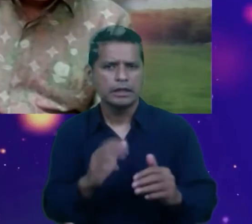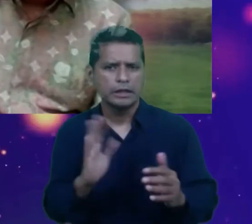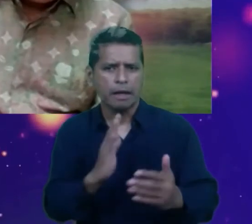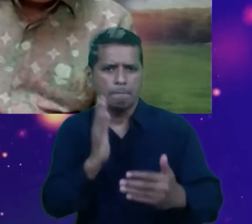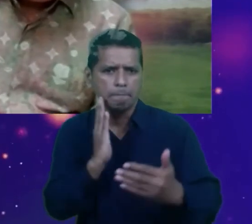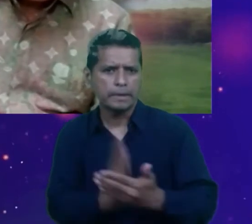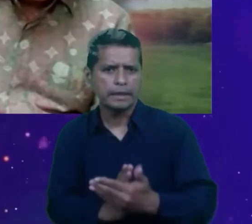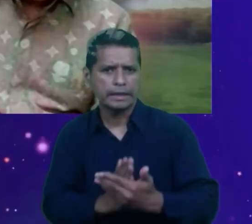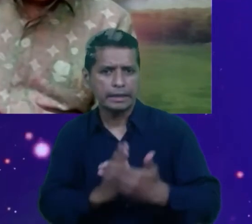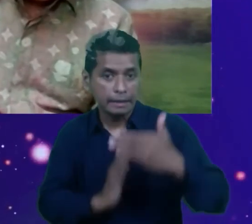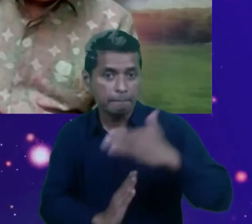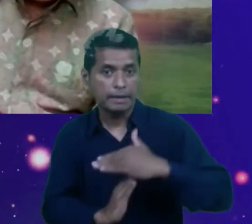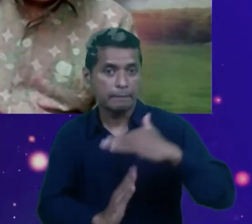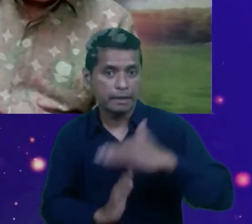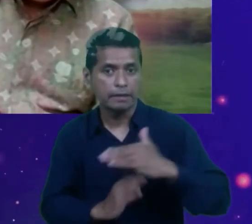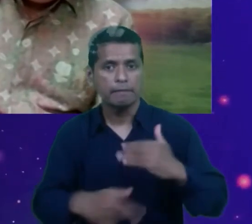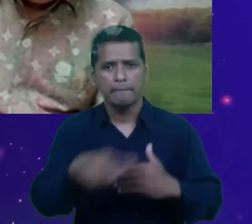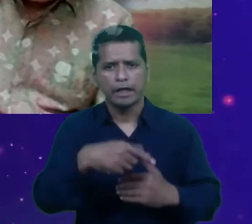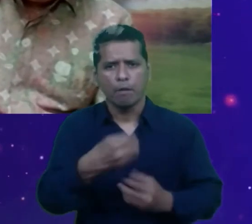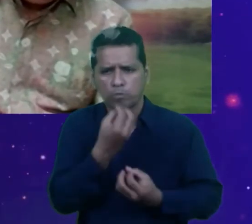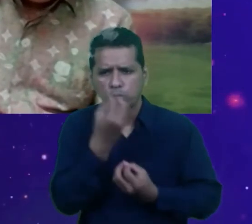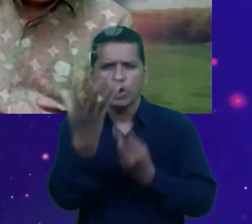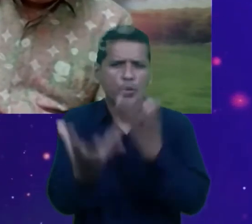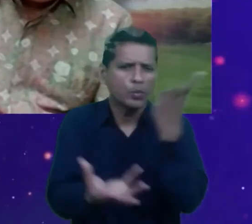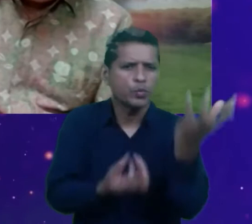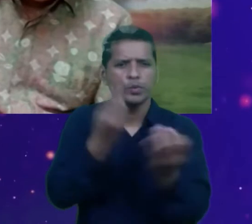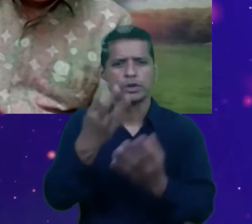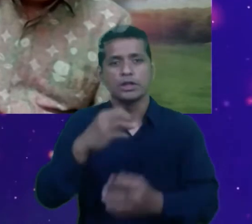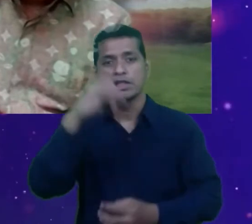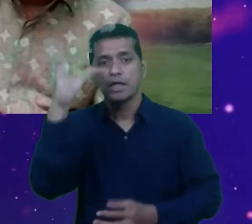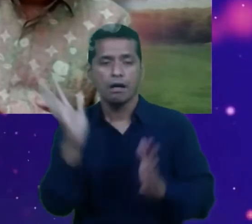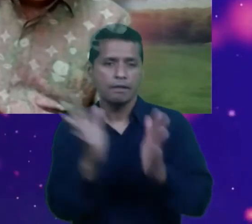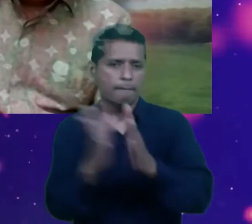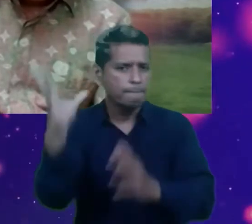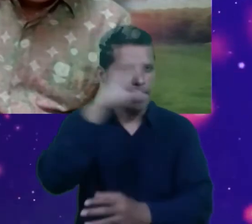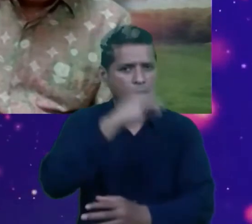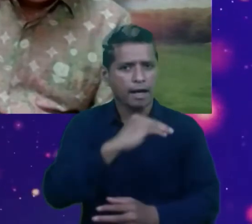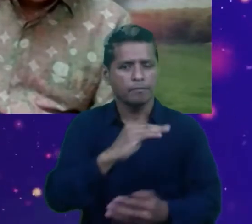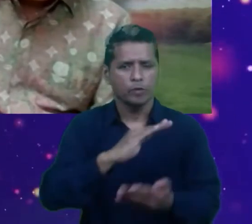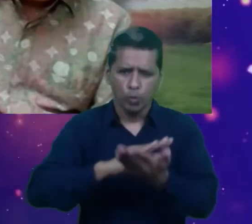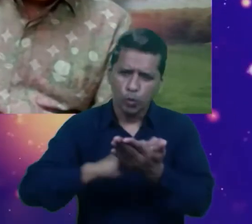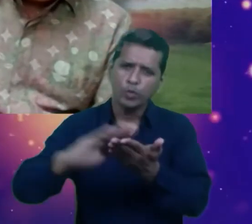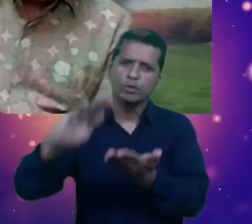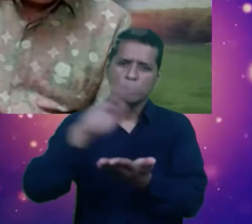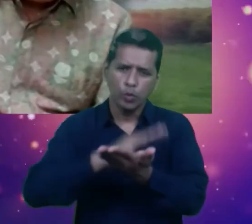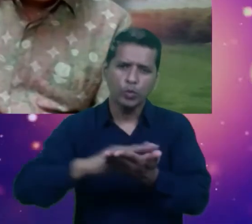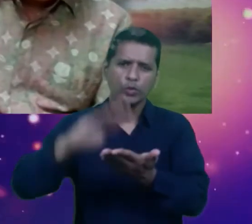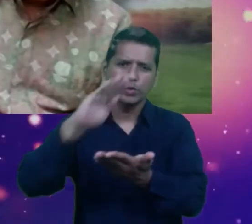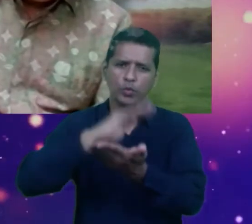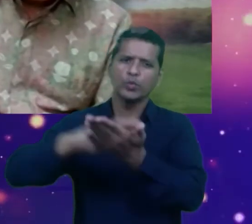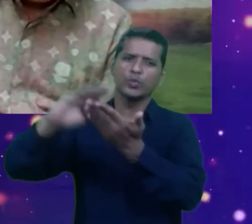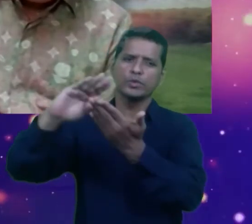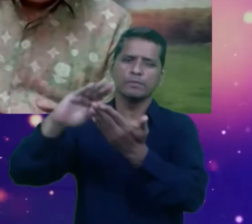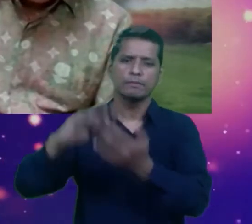ke-9, dan setiap kali makhluk-makhluk itu mempersembahkan puji-pujian dan hormat dan